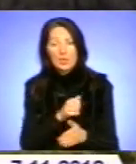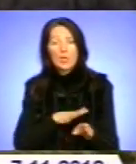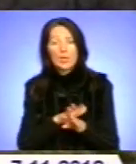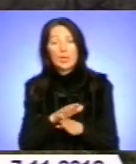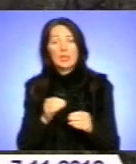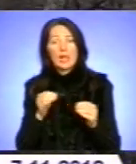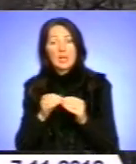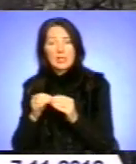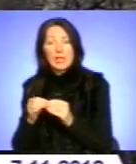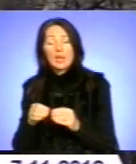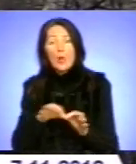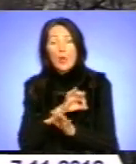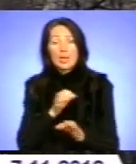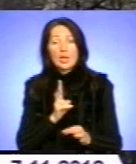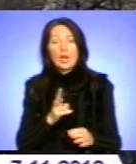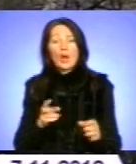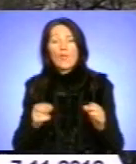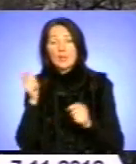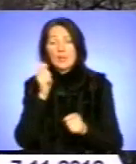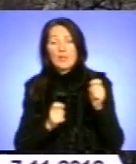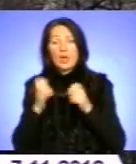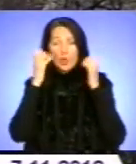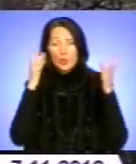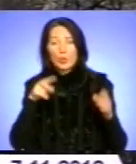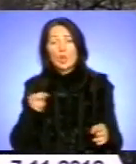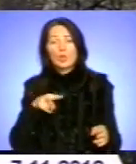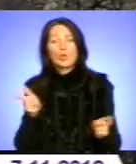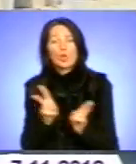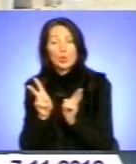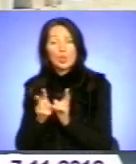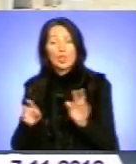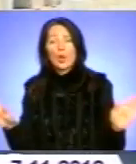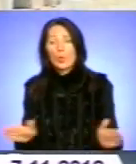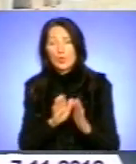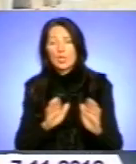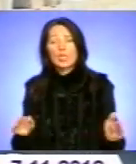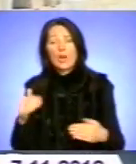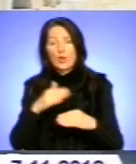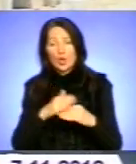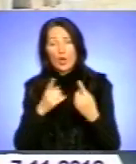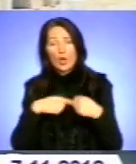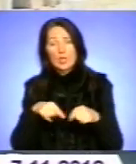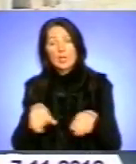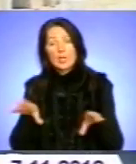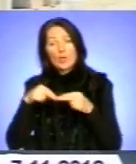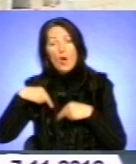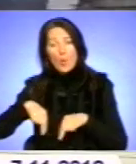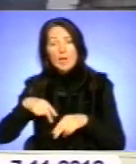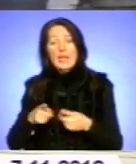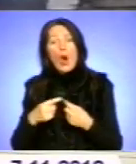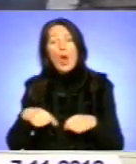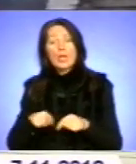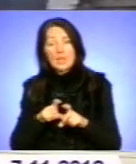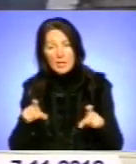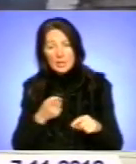– фестивалі культури, літературні зустрічі, музичні вечори, організація співпраці організацій, які займаються розвитком